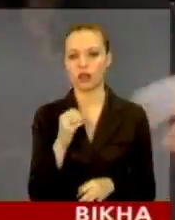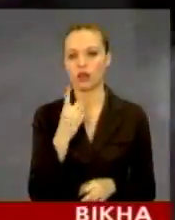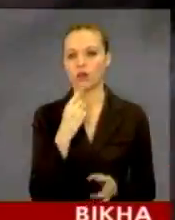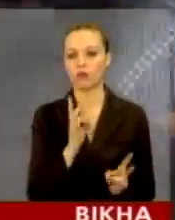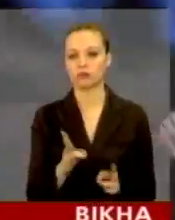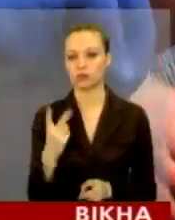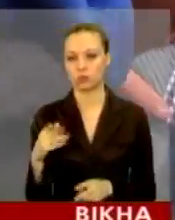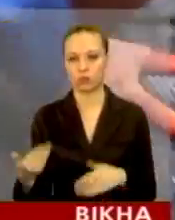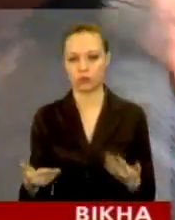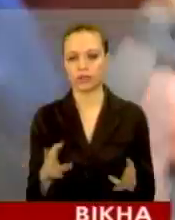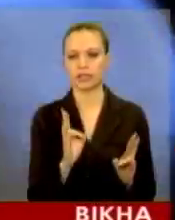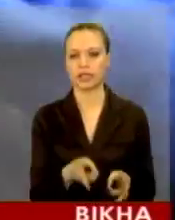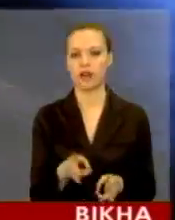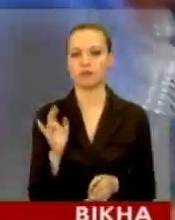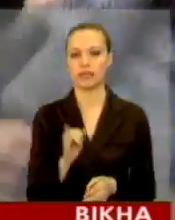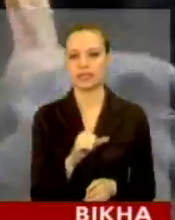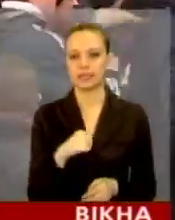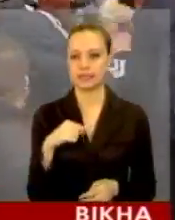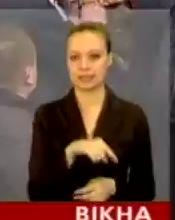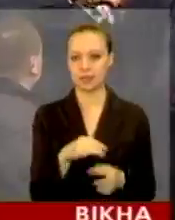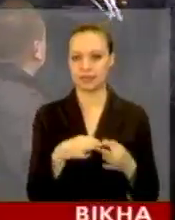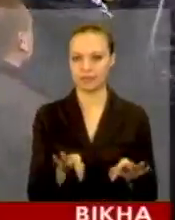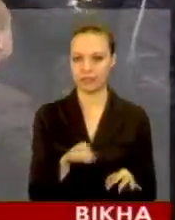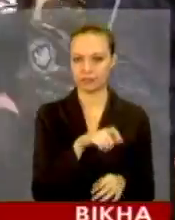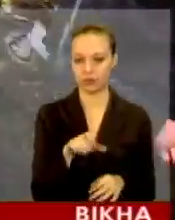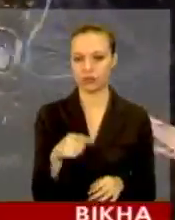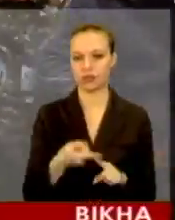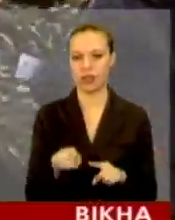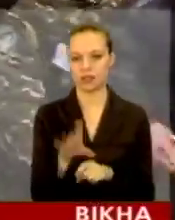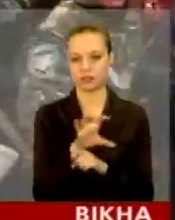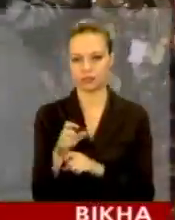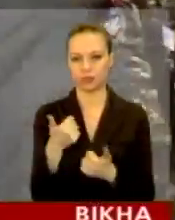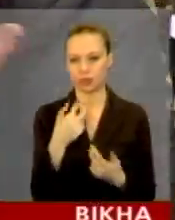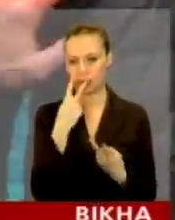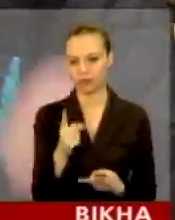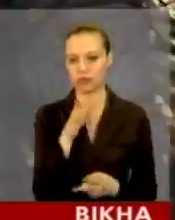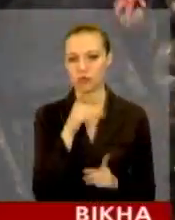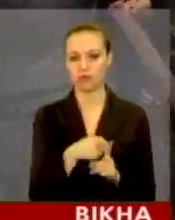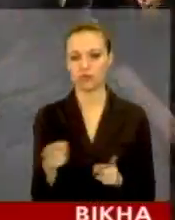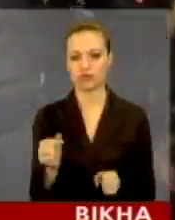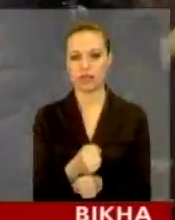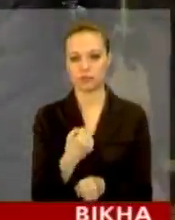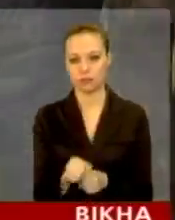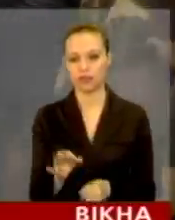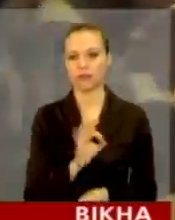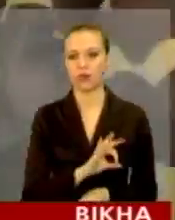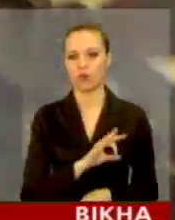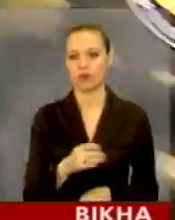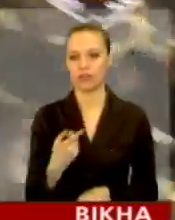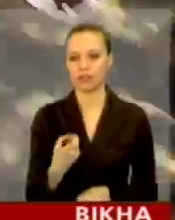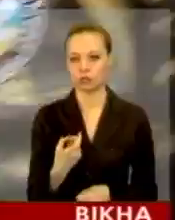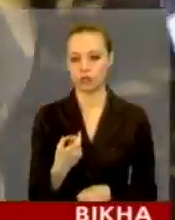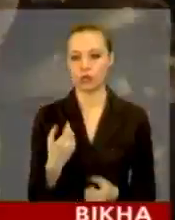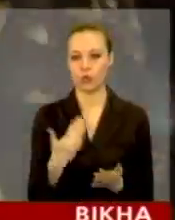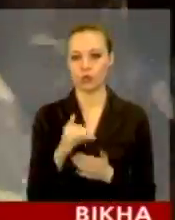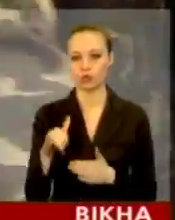пролилася з обох боків, травм зазнали і самі визволителі. На цих світлинах добре видно, що під час бійні використовували зброю.